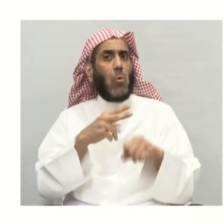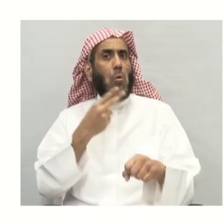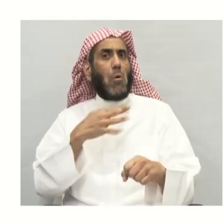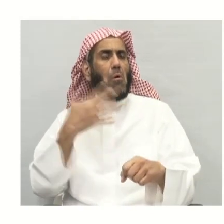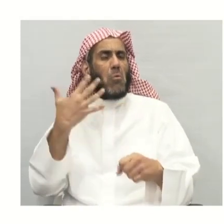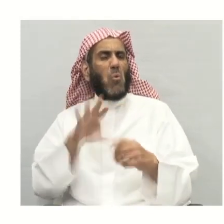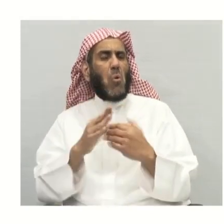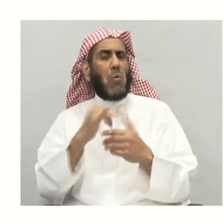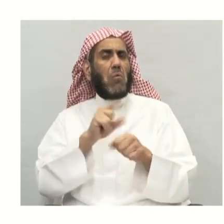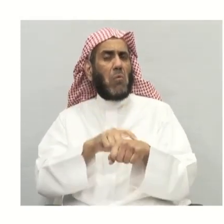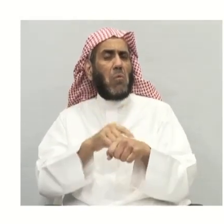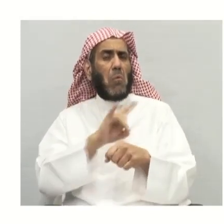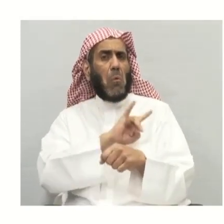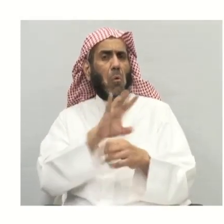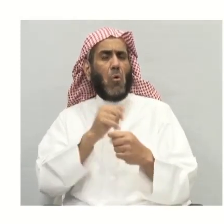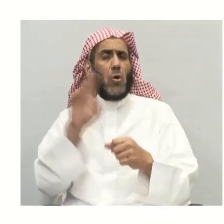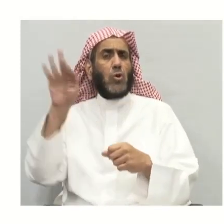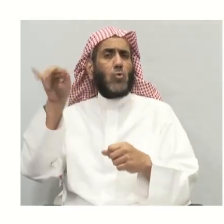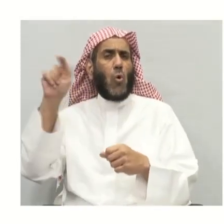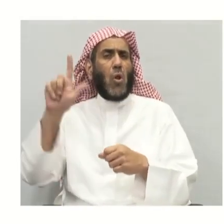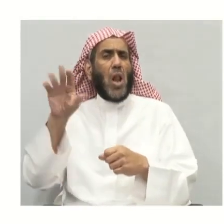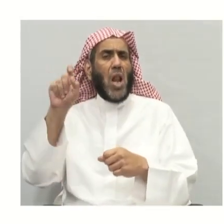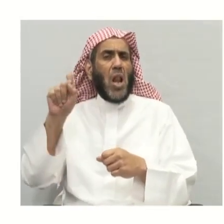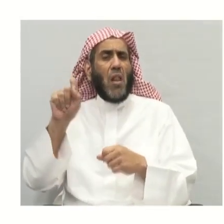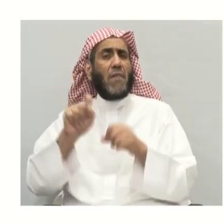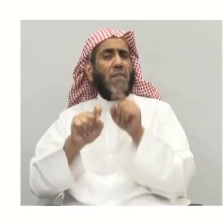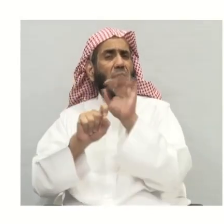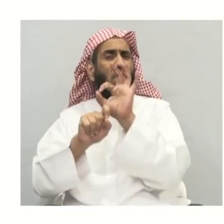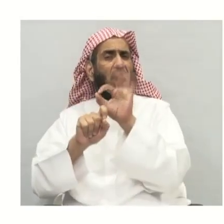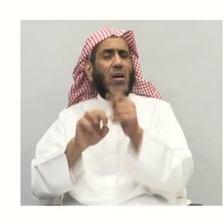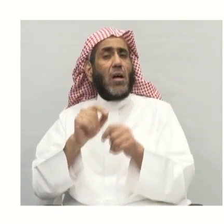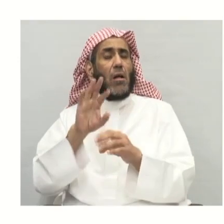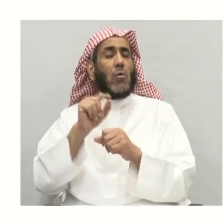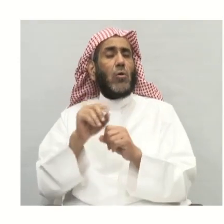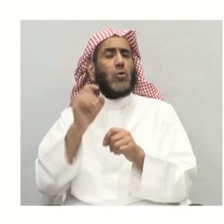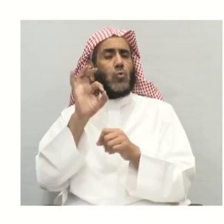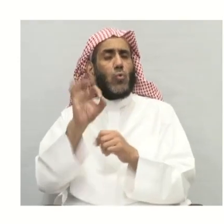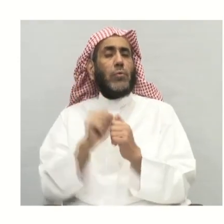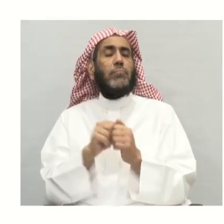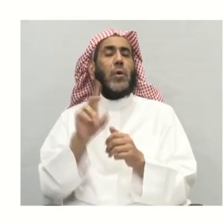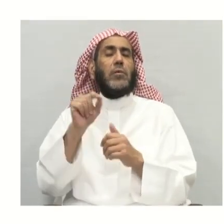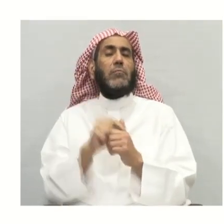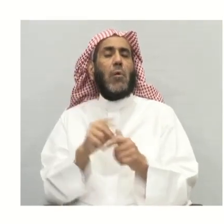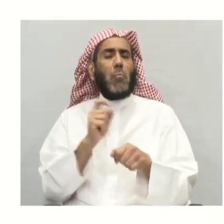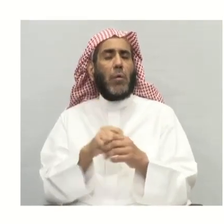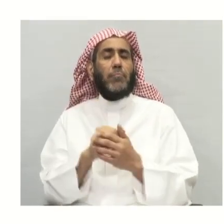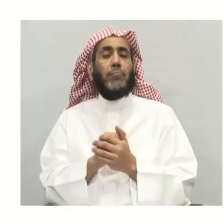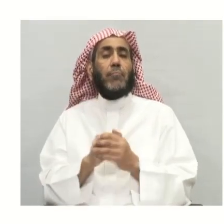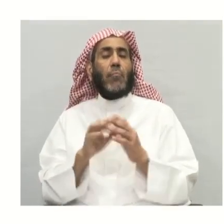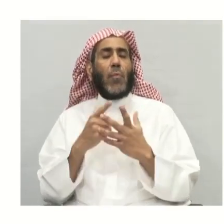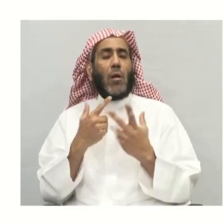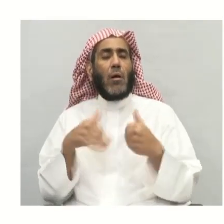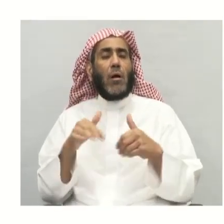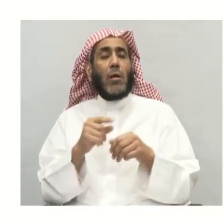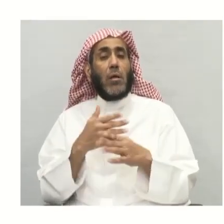جازمه تخلف فعل مضارع مجزوم علامه الجزم هنا السكون احسنتم اذا هذه هي حالات